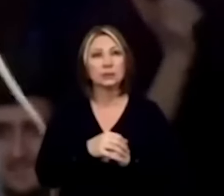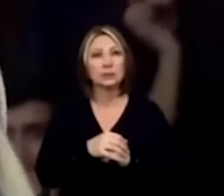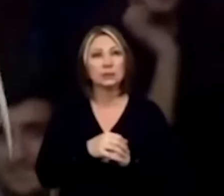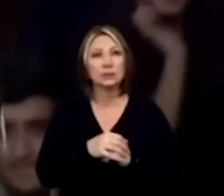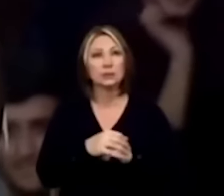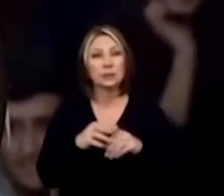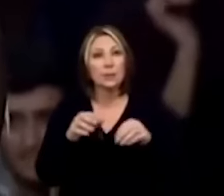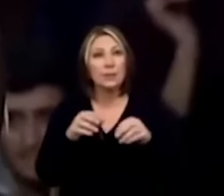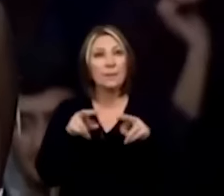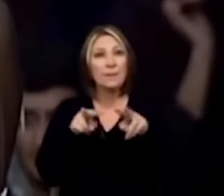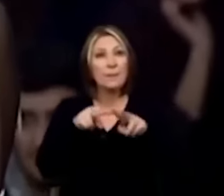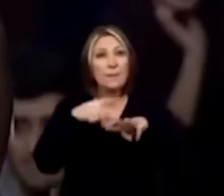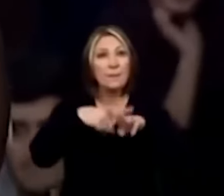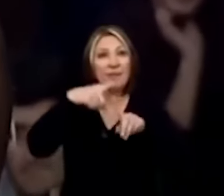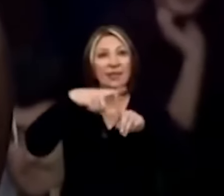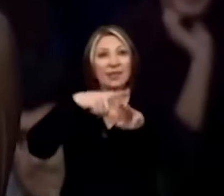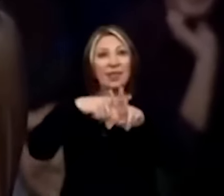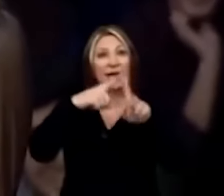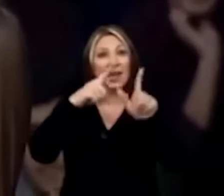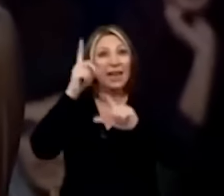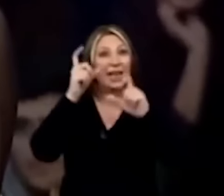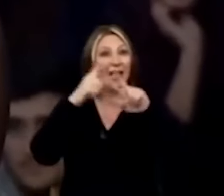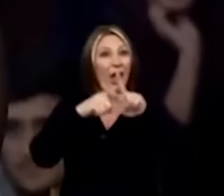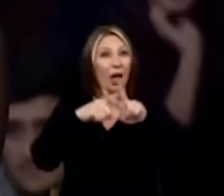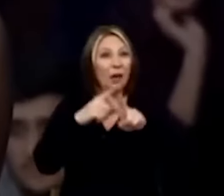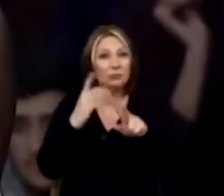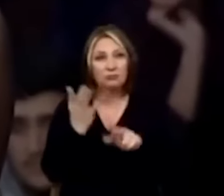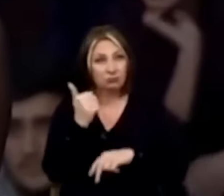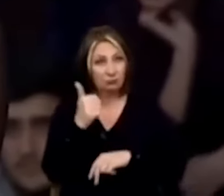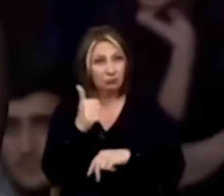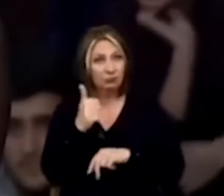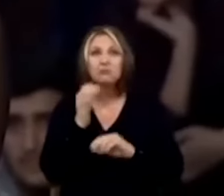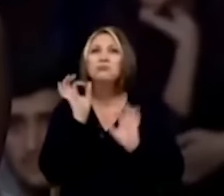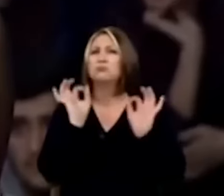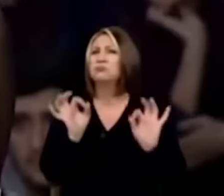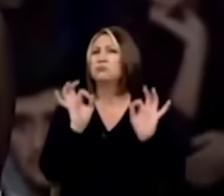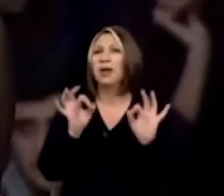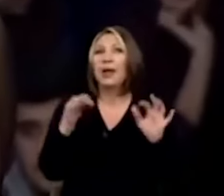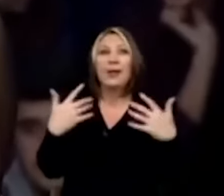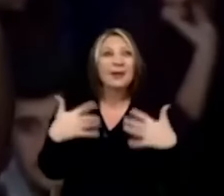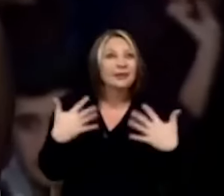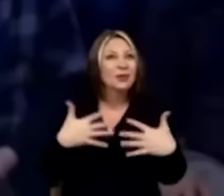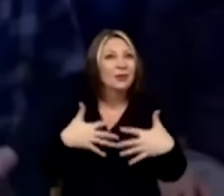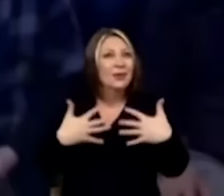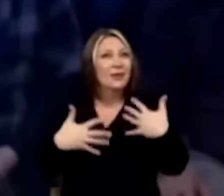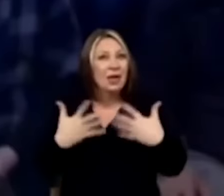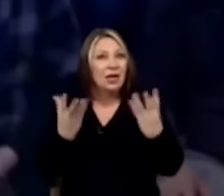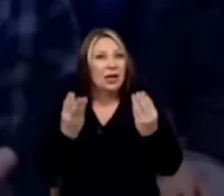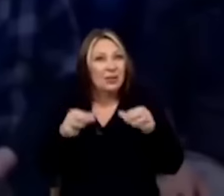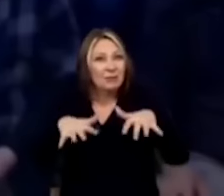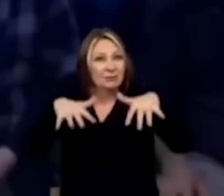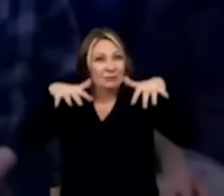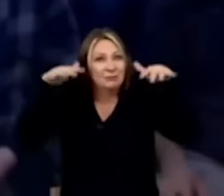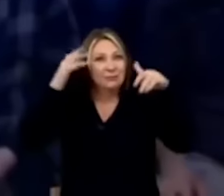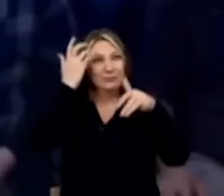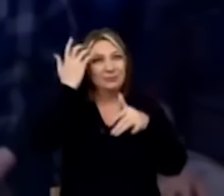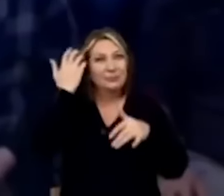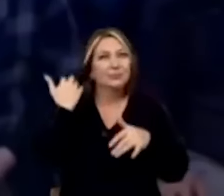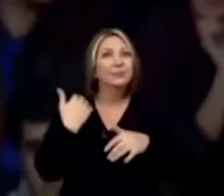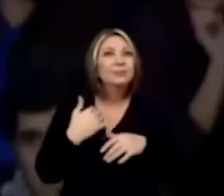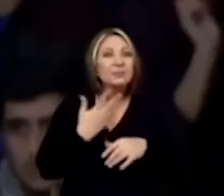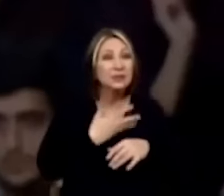En son Metallica'ya gitmiştim. Nasıldı? Güzeldi ya, heyecanlıydı yani. Headbang seviyor musunuz? Headbang seviyor